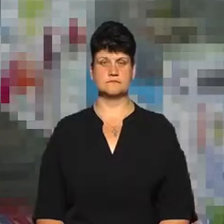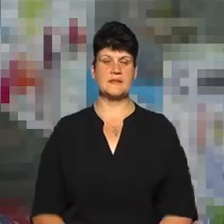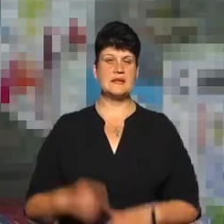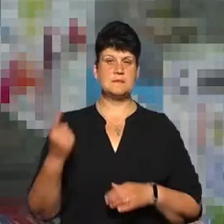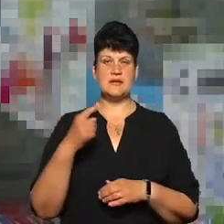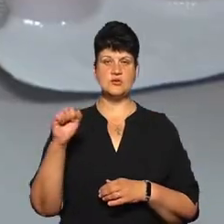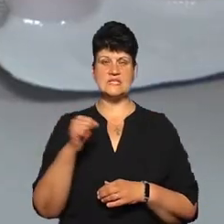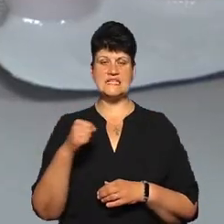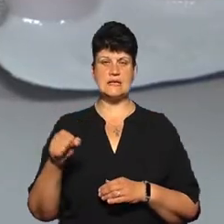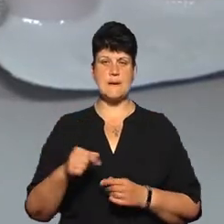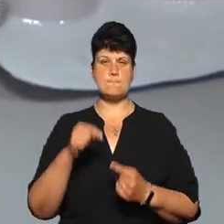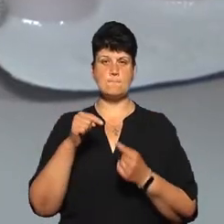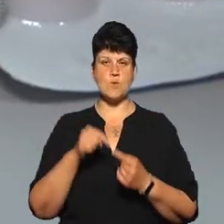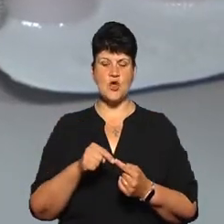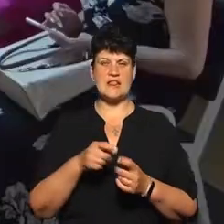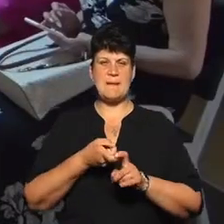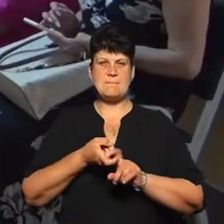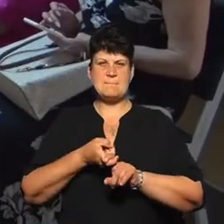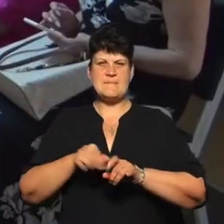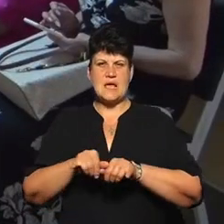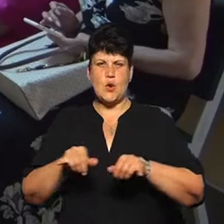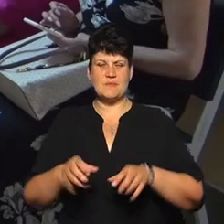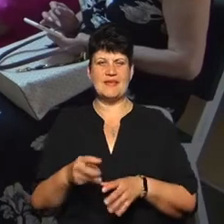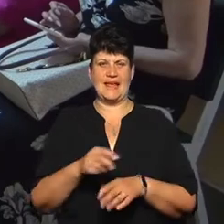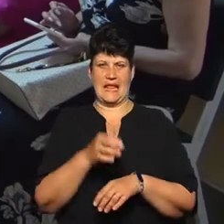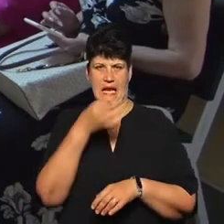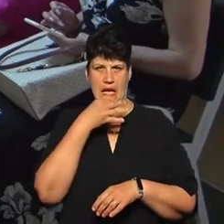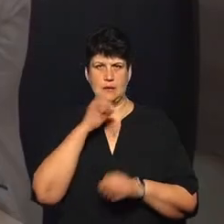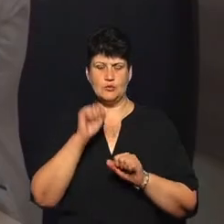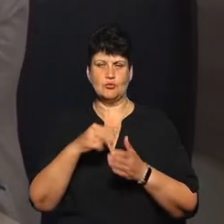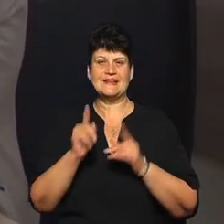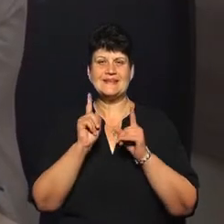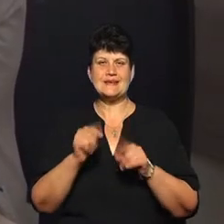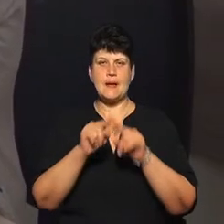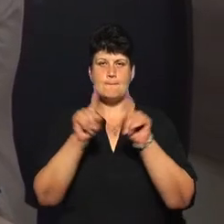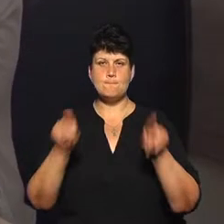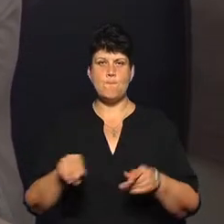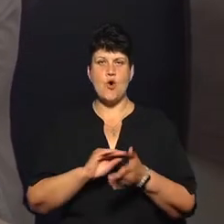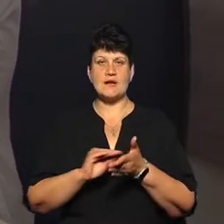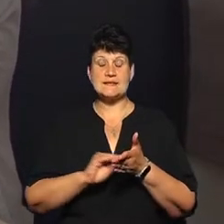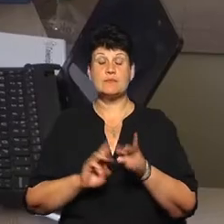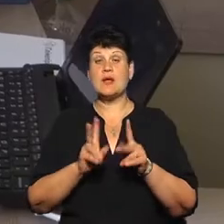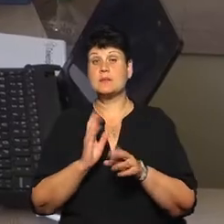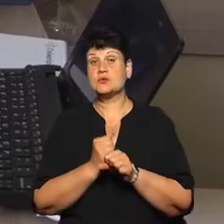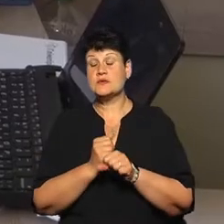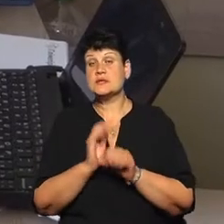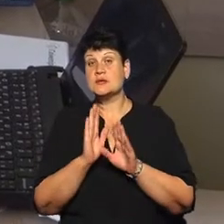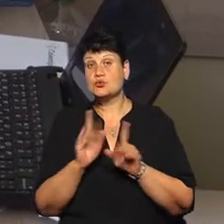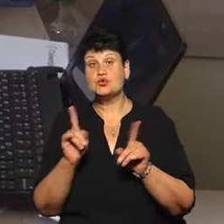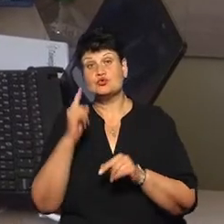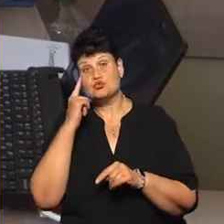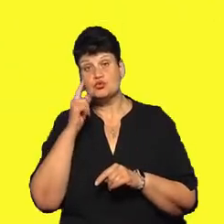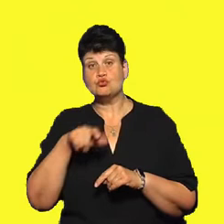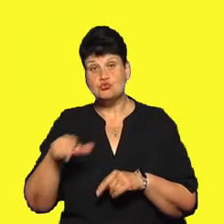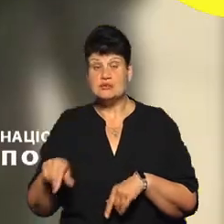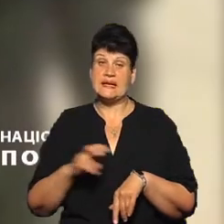1 серпня протимікробні ліки можна буде купити лише за рецептом. Як працюватиме нововведення і що про це думають пацієнти і лікарі?